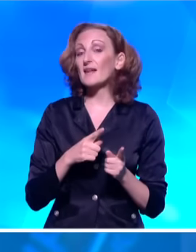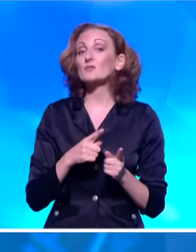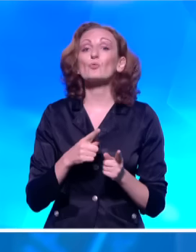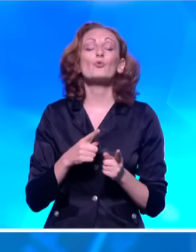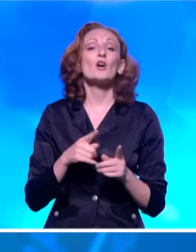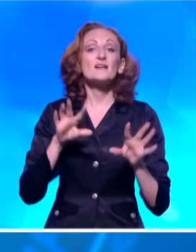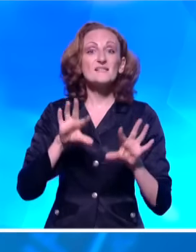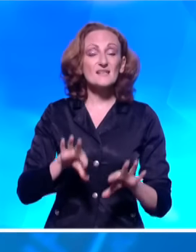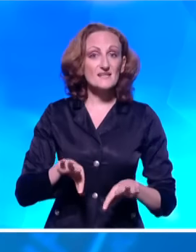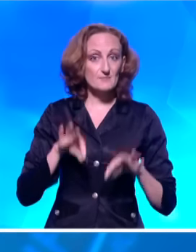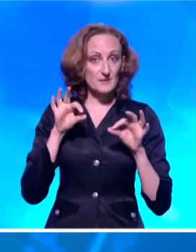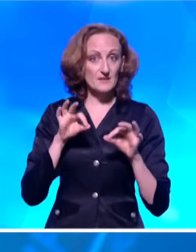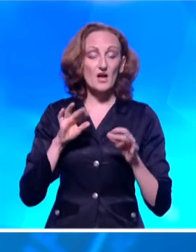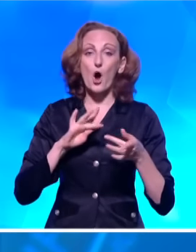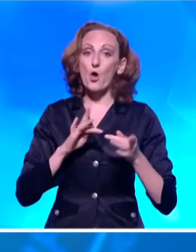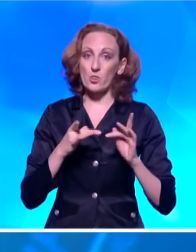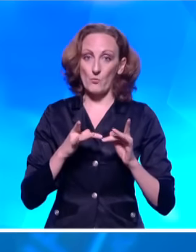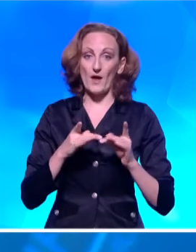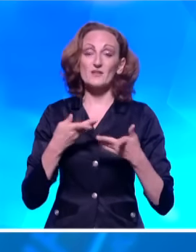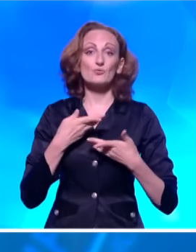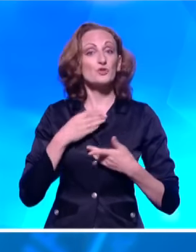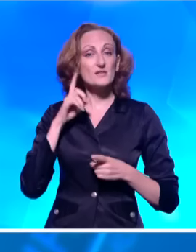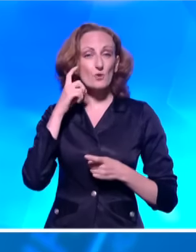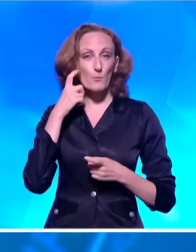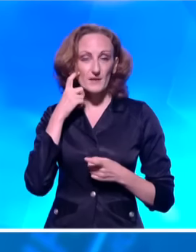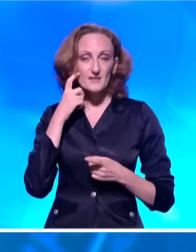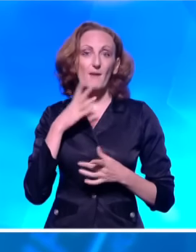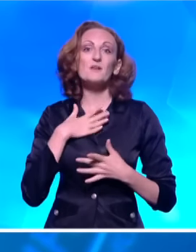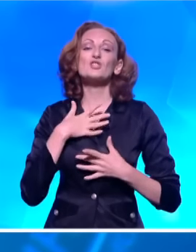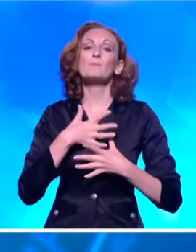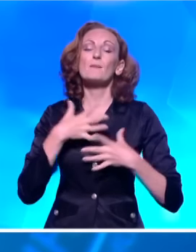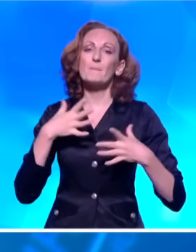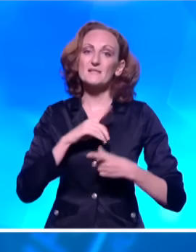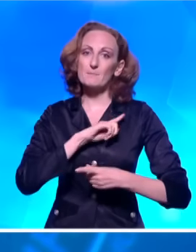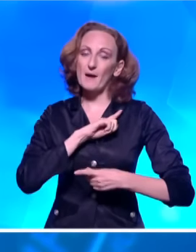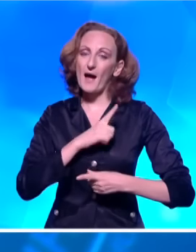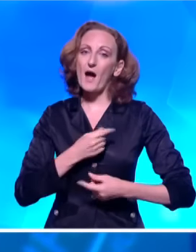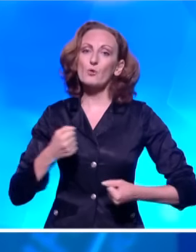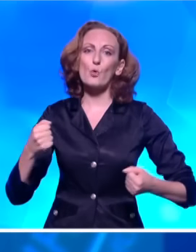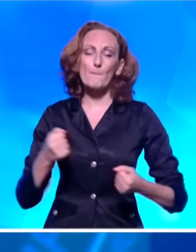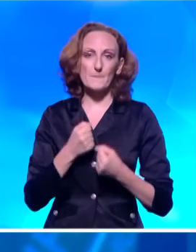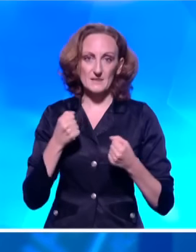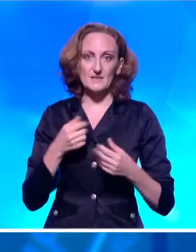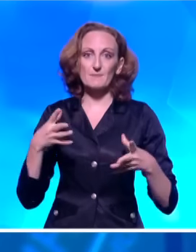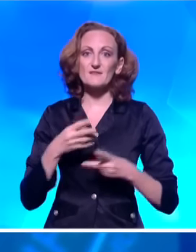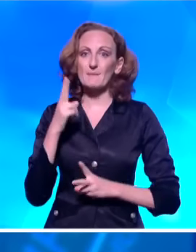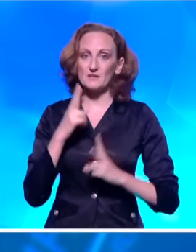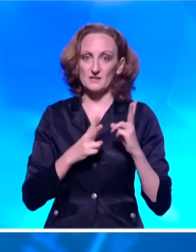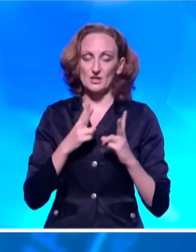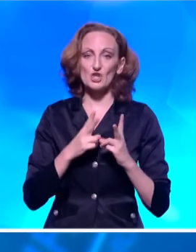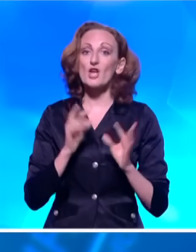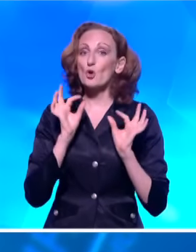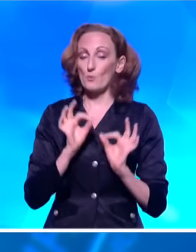Всичко това се случва онлайн, но ние ги съобразяваме и ще бъдем максимално бързи при вземането на съответните решения и